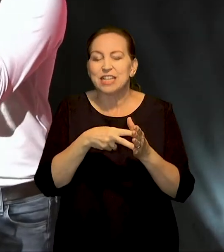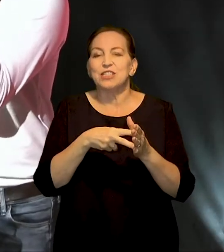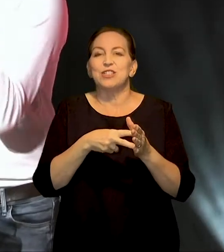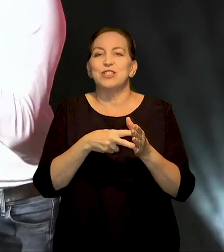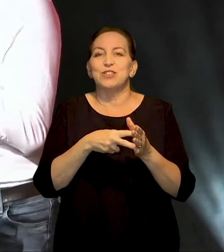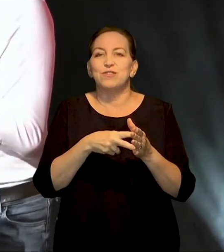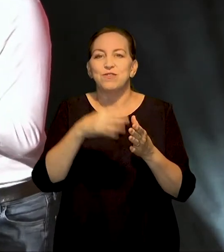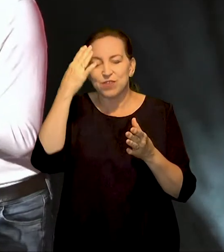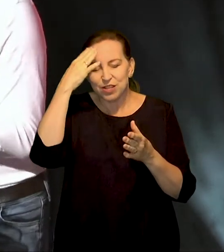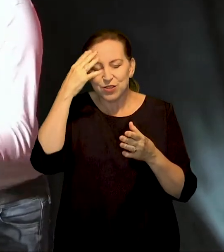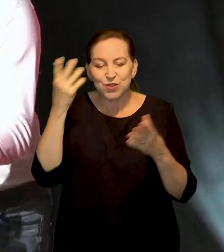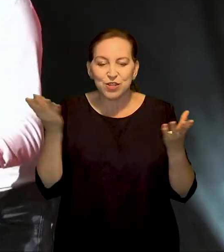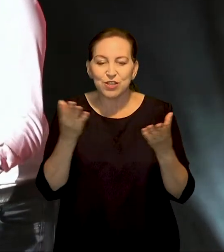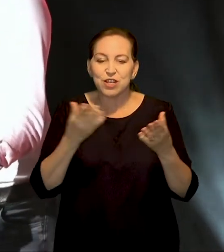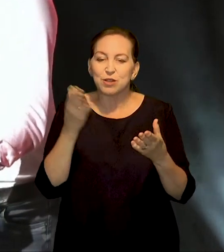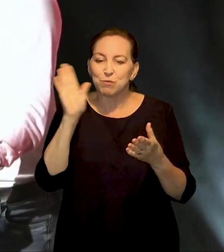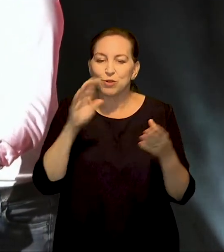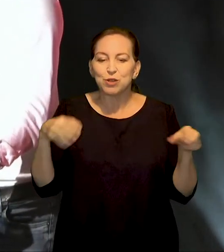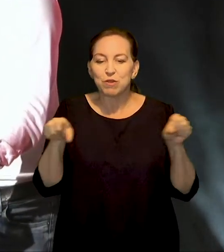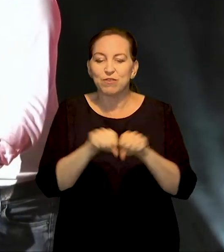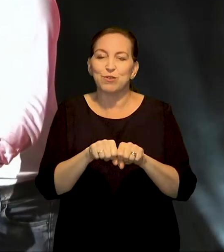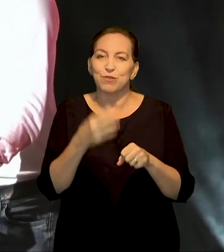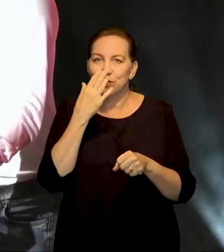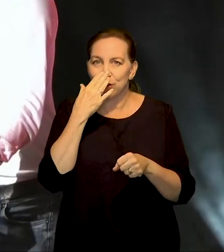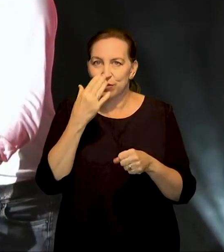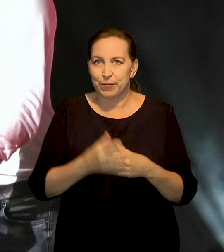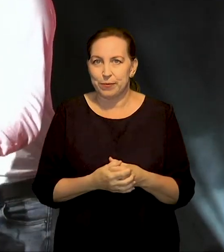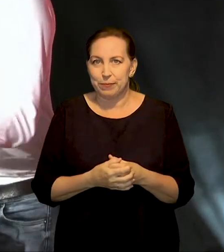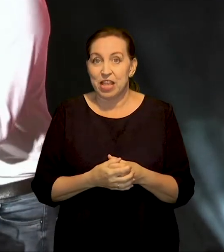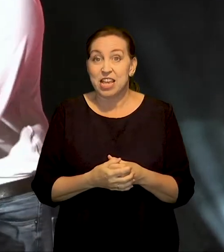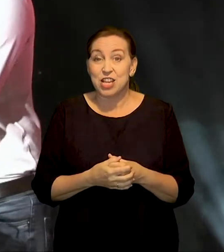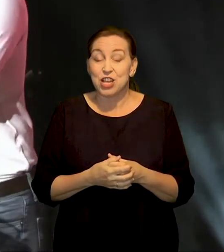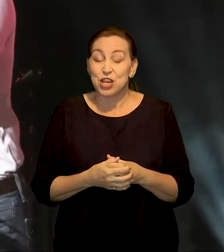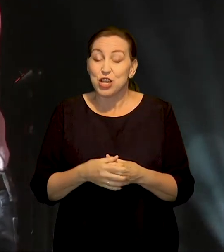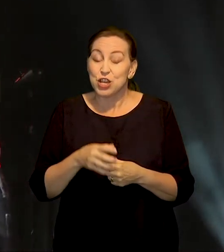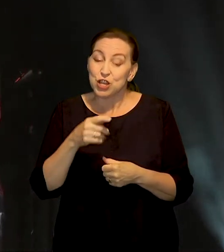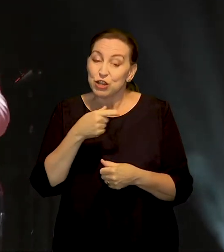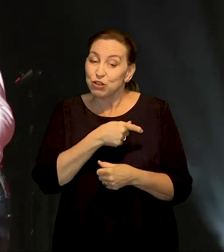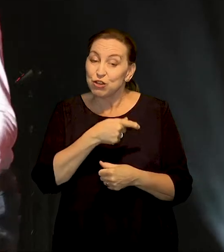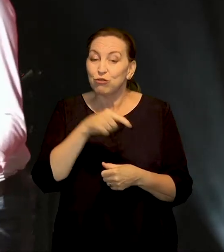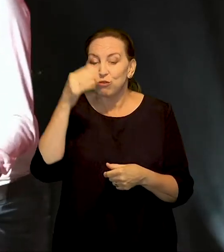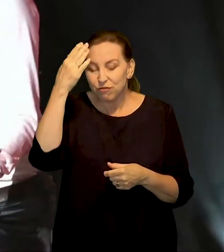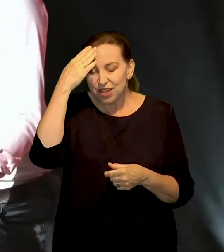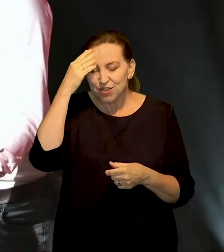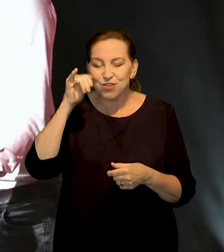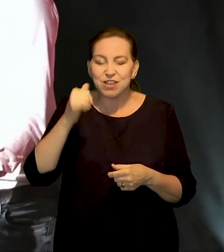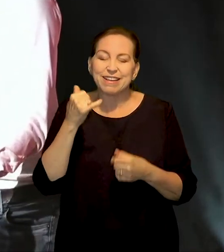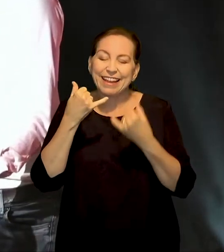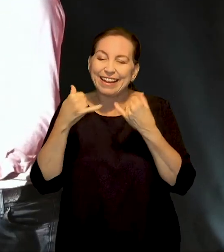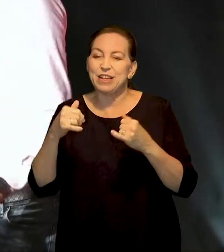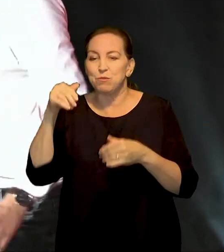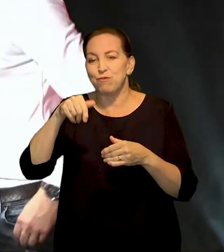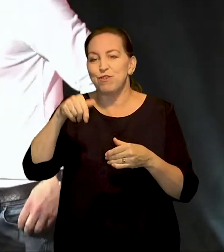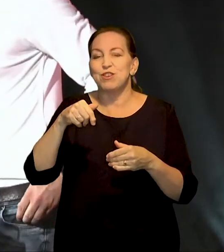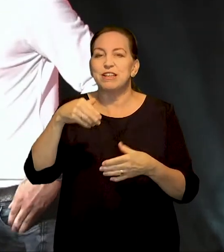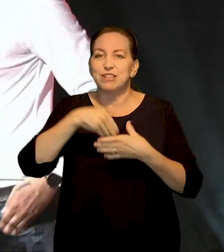jak się domyślacie, było tu pewne podobieństwo do tej przypowieści. On się tak frustrował, tak się denerwował z tego powodu,